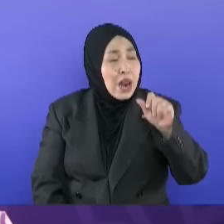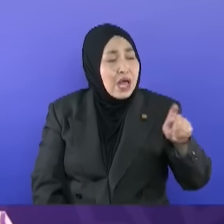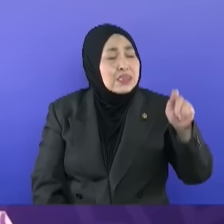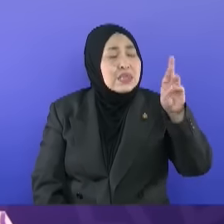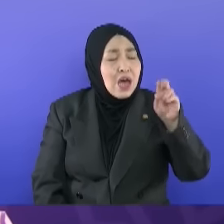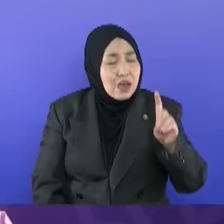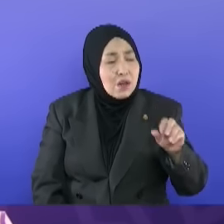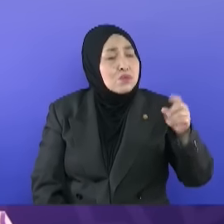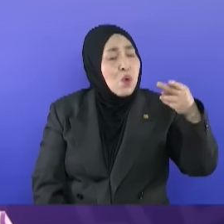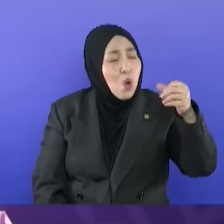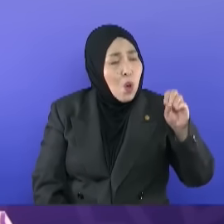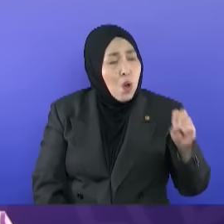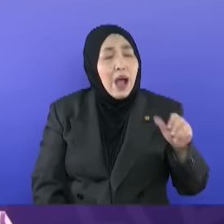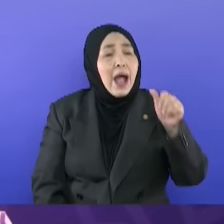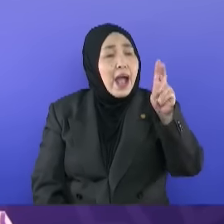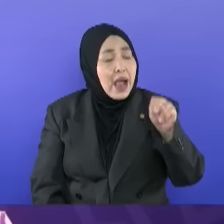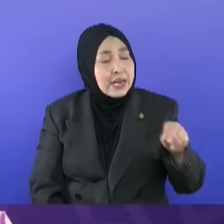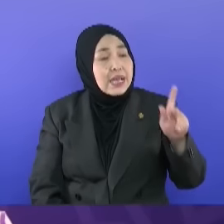tardhakal